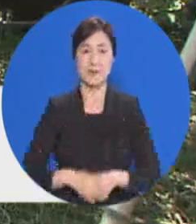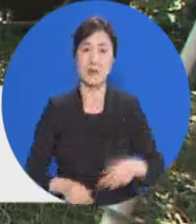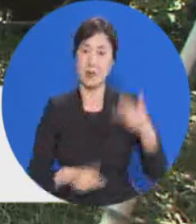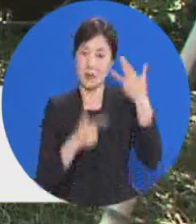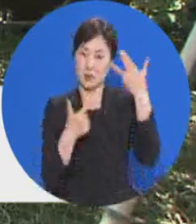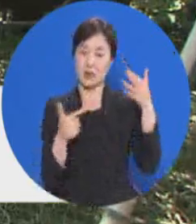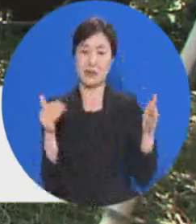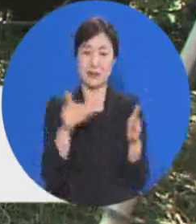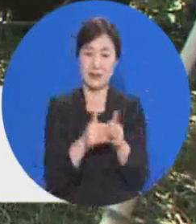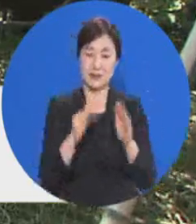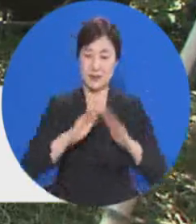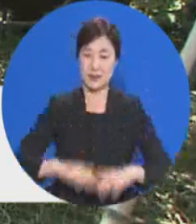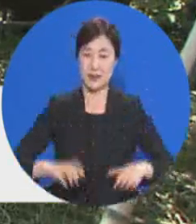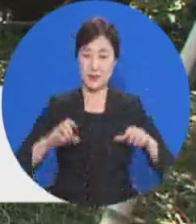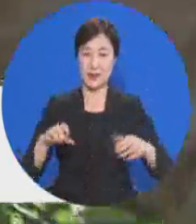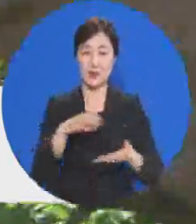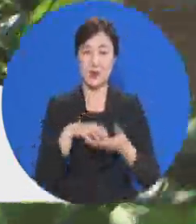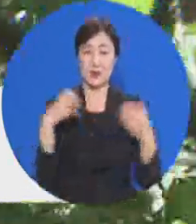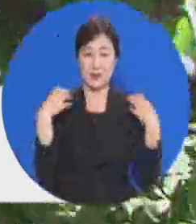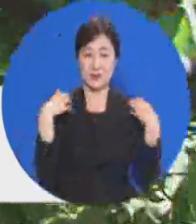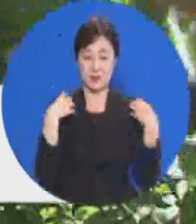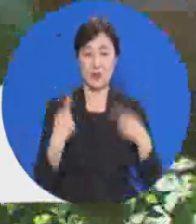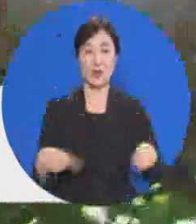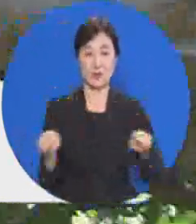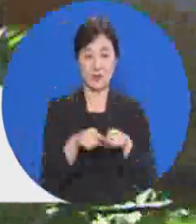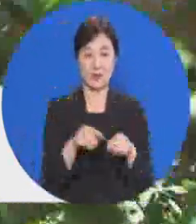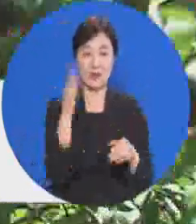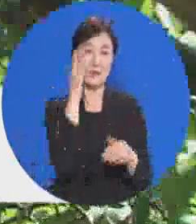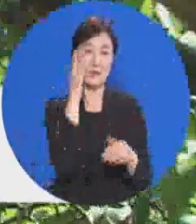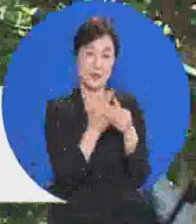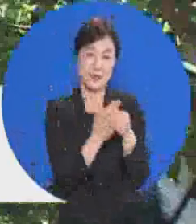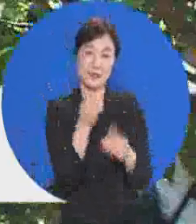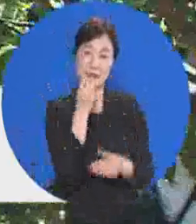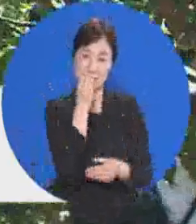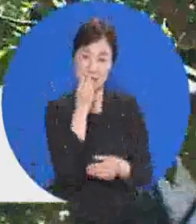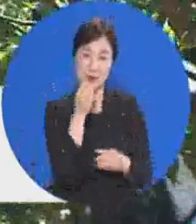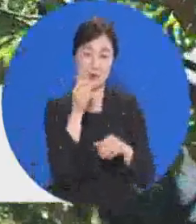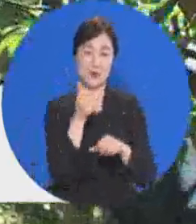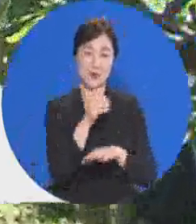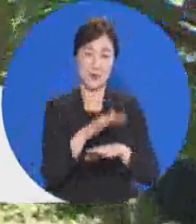6일까지 호남지방통계청과 함께 매실과 단감 농가들의